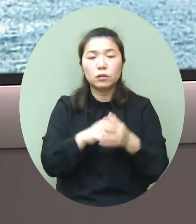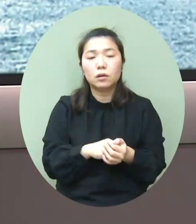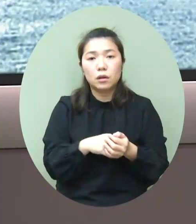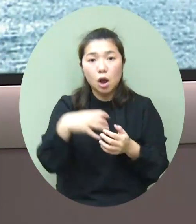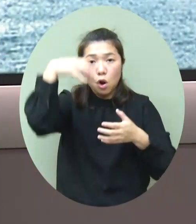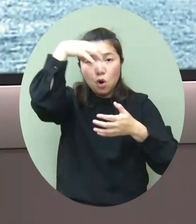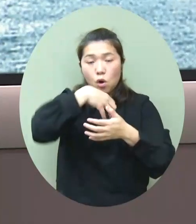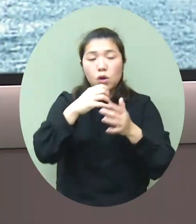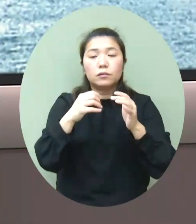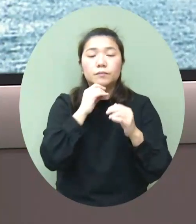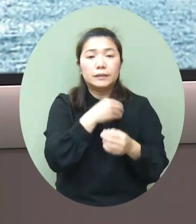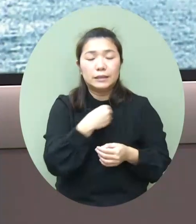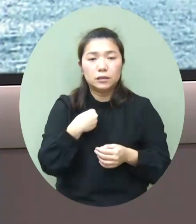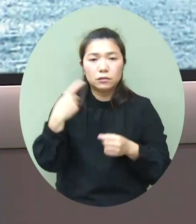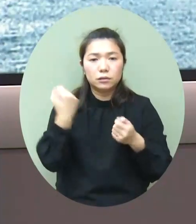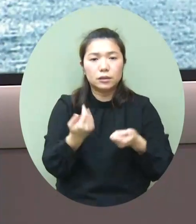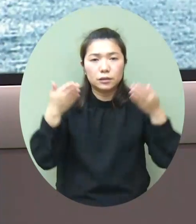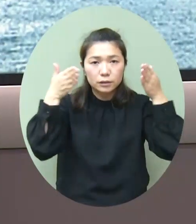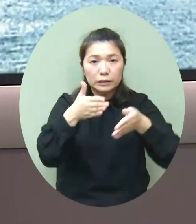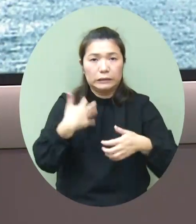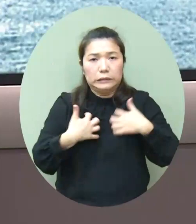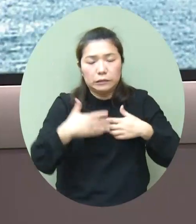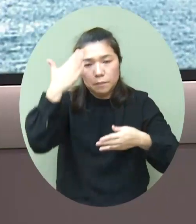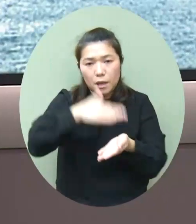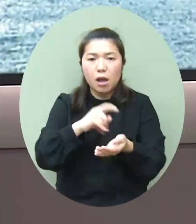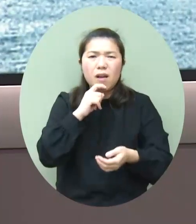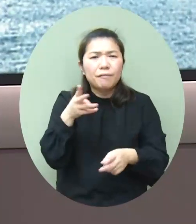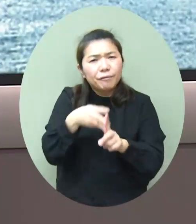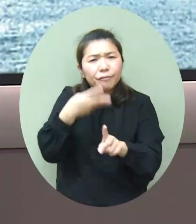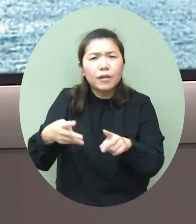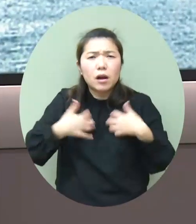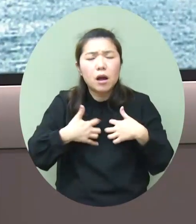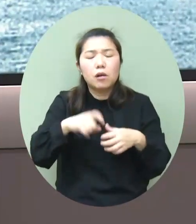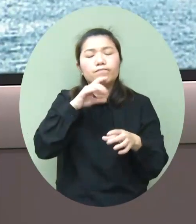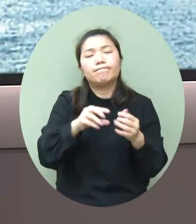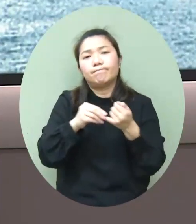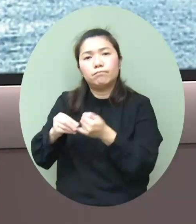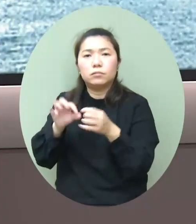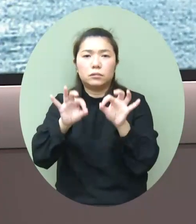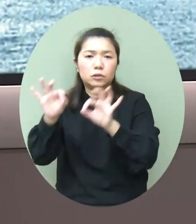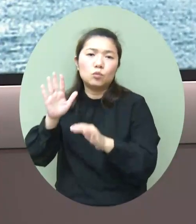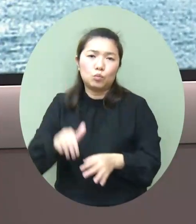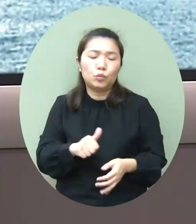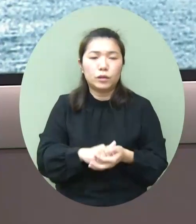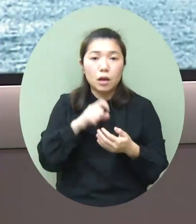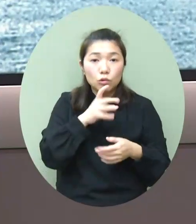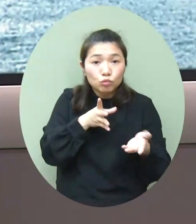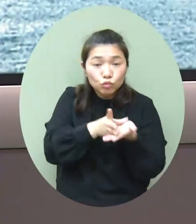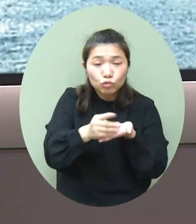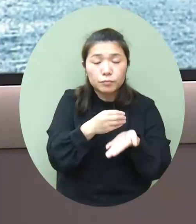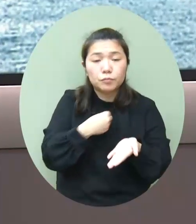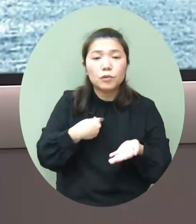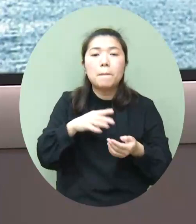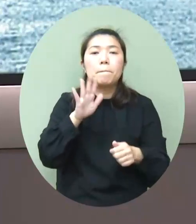联网由下个星期开始，内科的门诊只会治理紧急的病人，专科